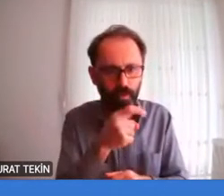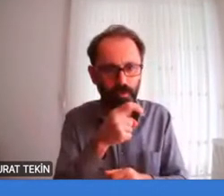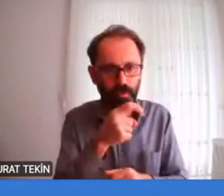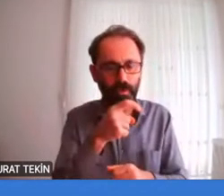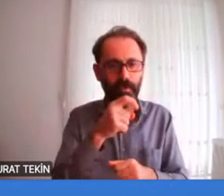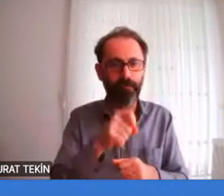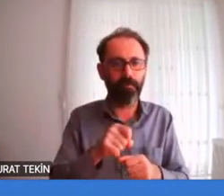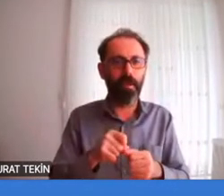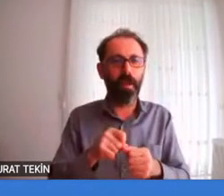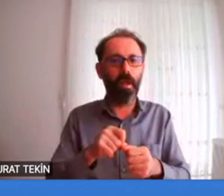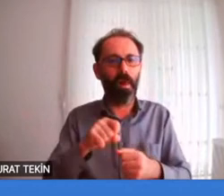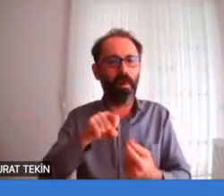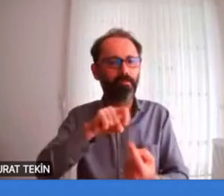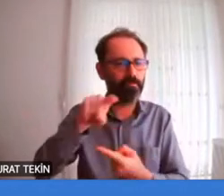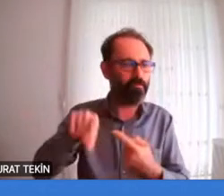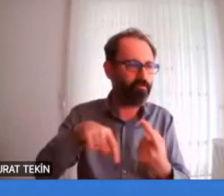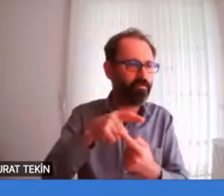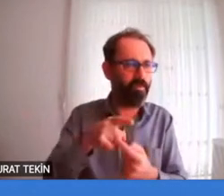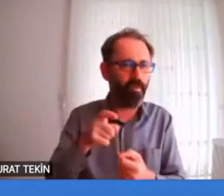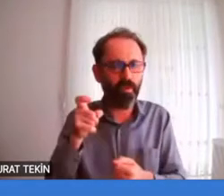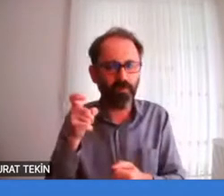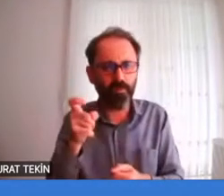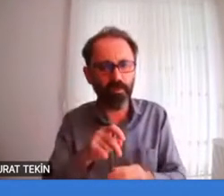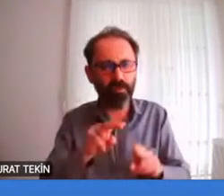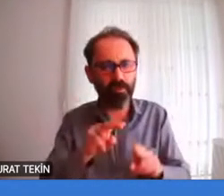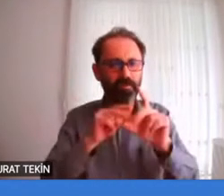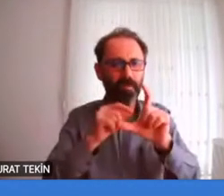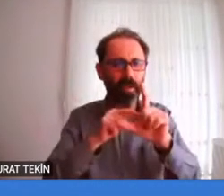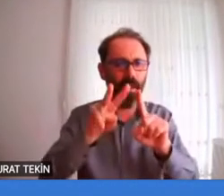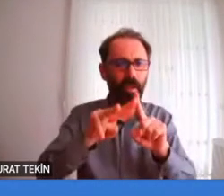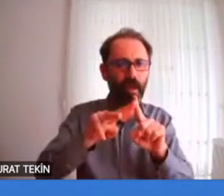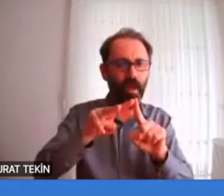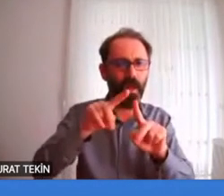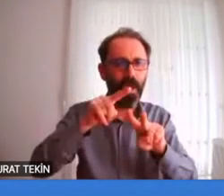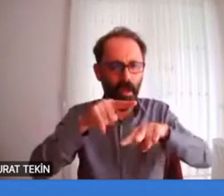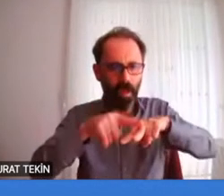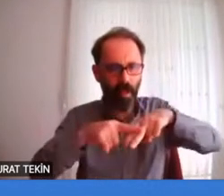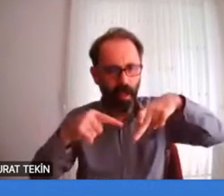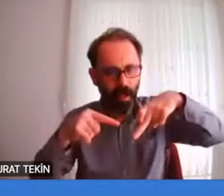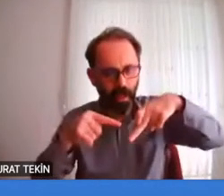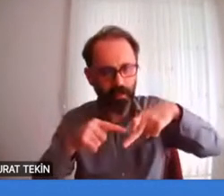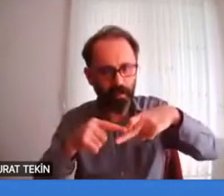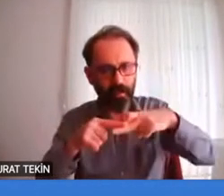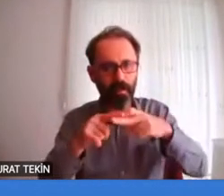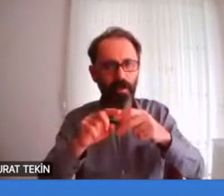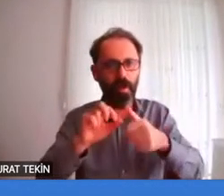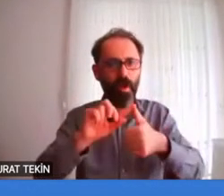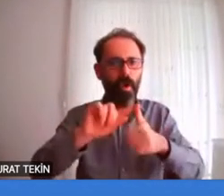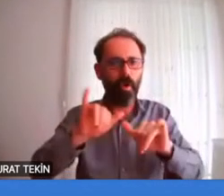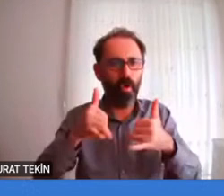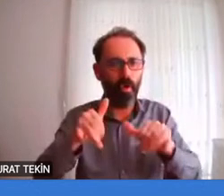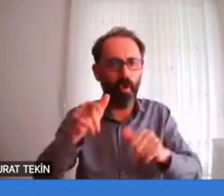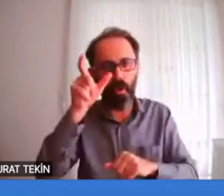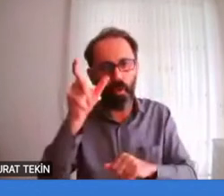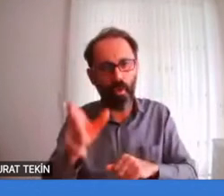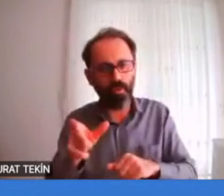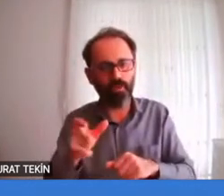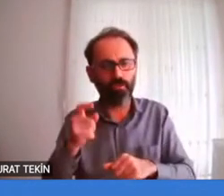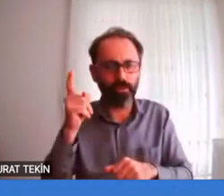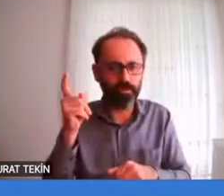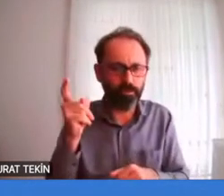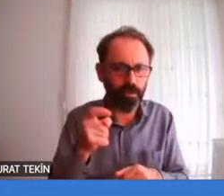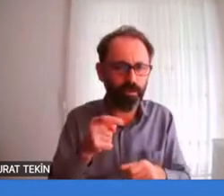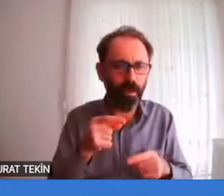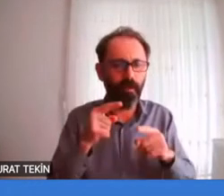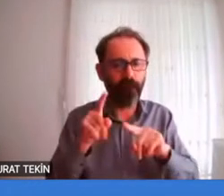İşte geldiler iki tane. Yani 8 kendi küllerimizden ve Sevda kaptanın da bunlar yaptığı